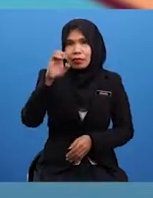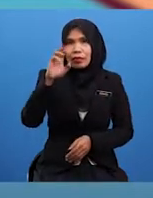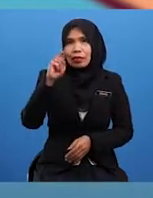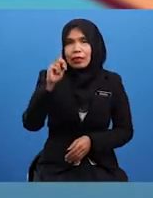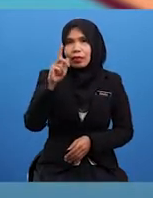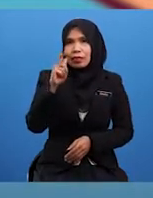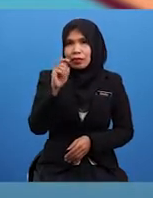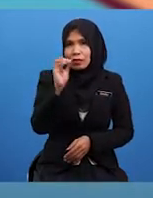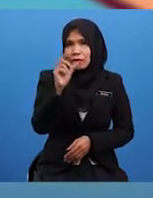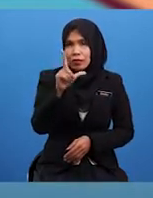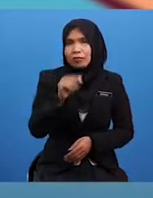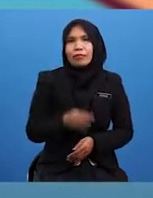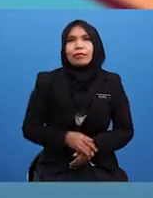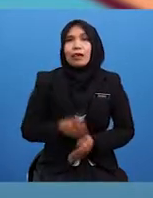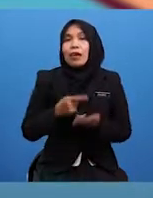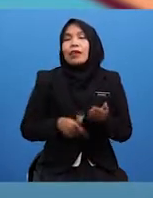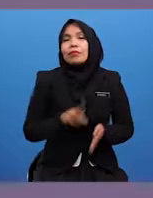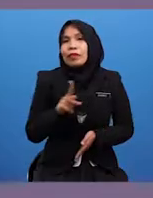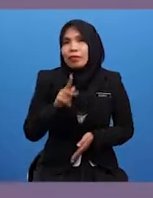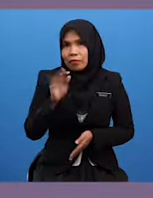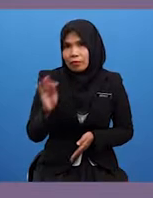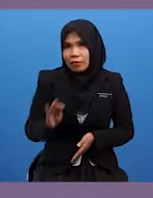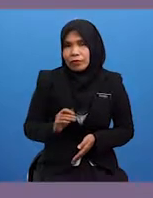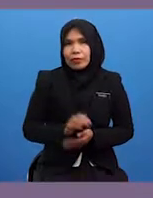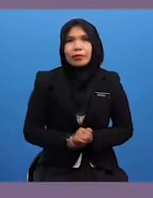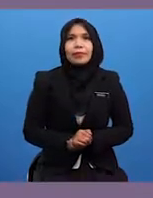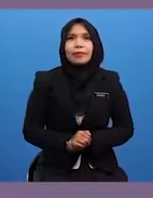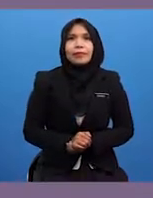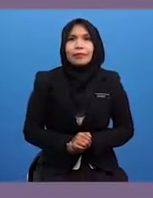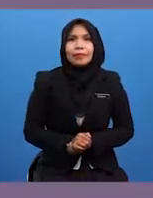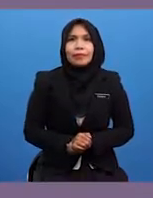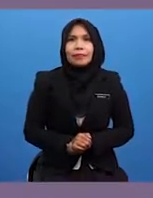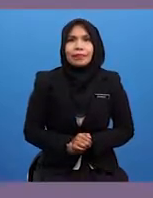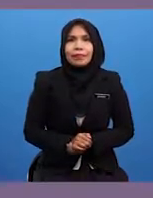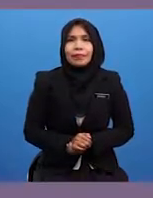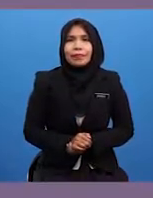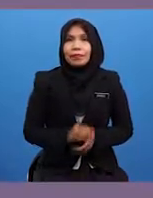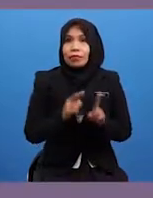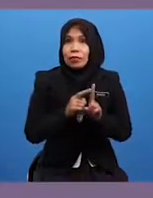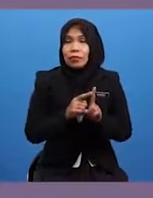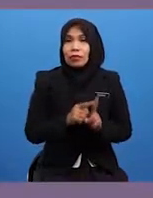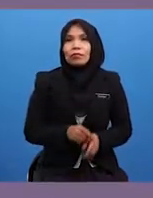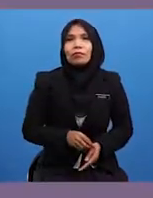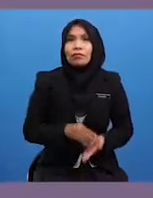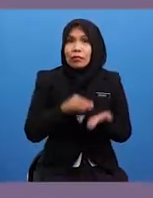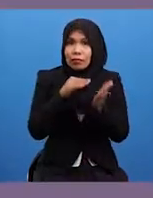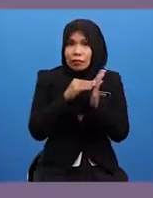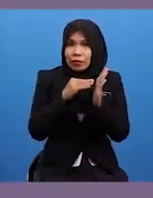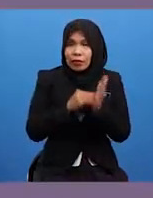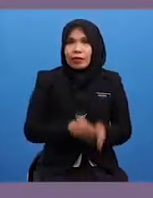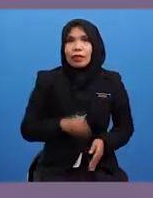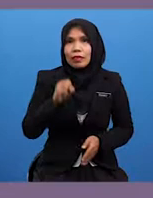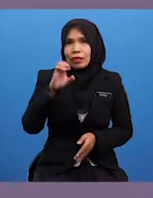faktor-faktor yang mempengaruhi kecerahan mentol? Faktor-faktornya adalah bilangan sel kering,